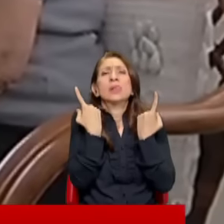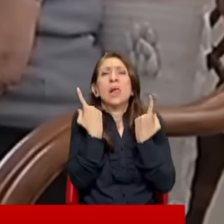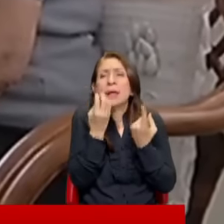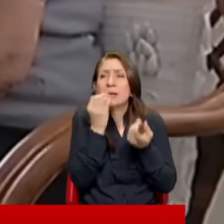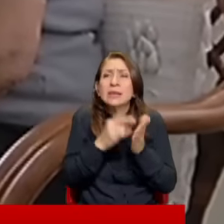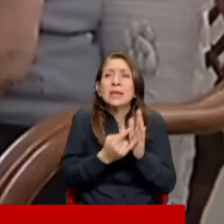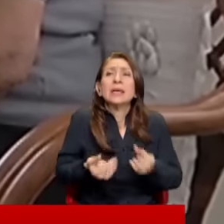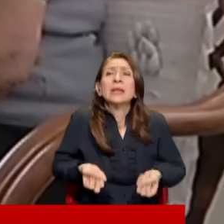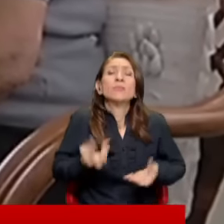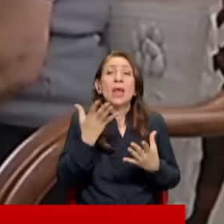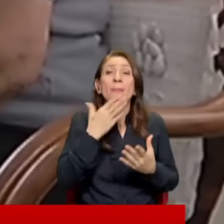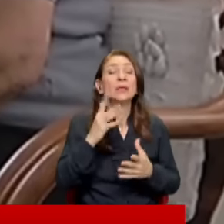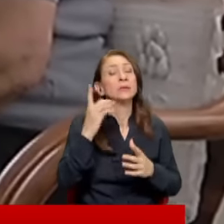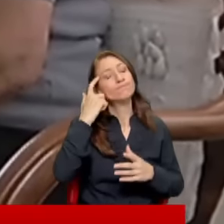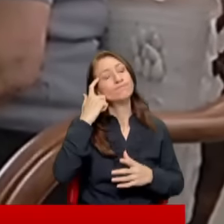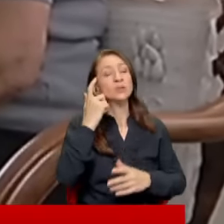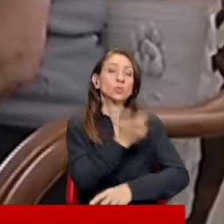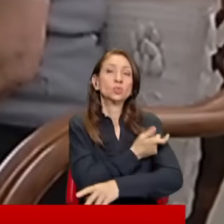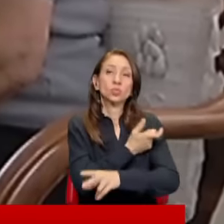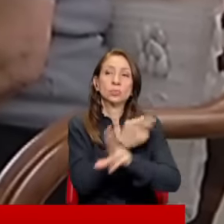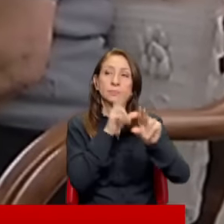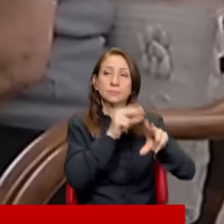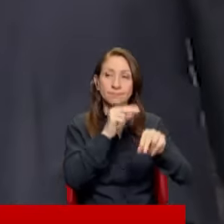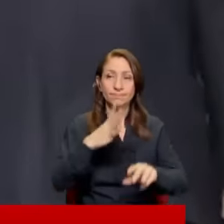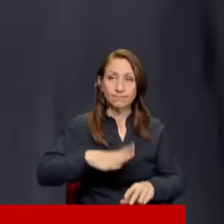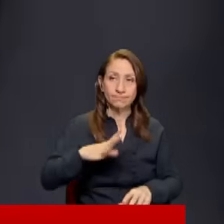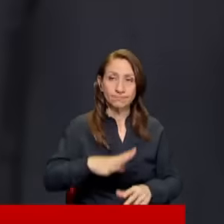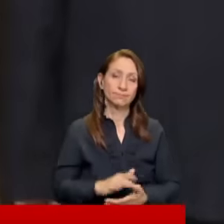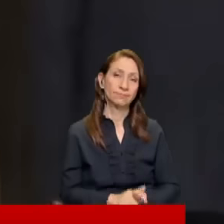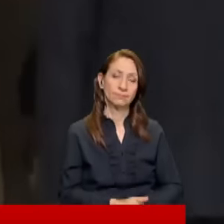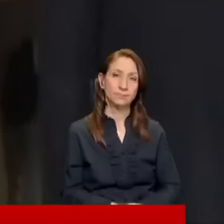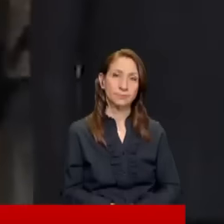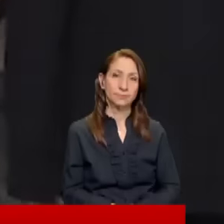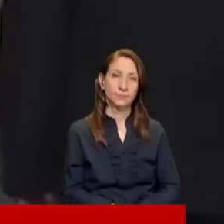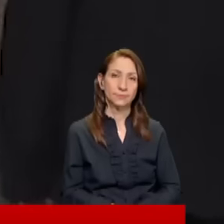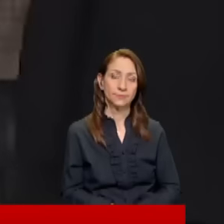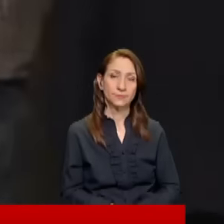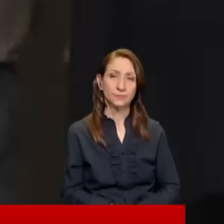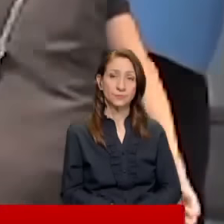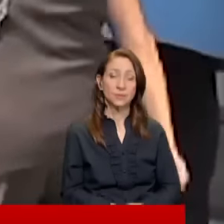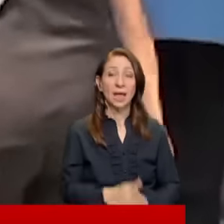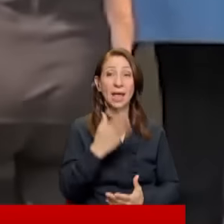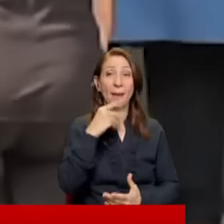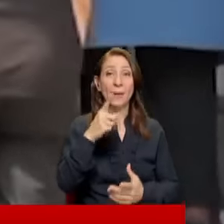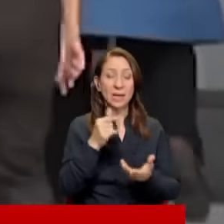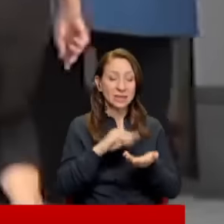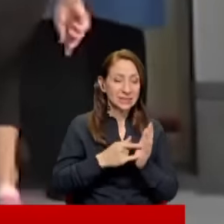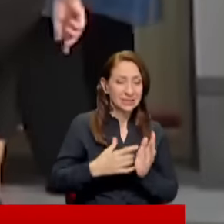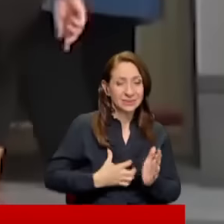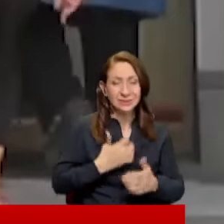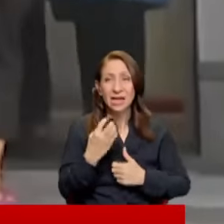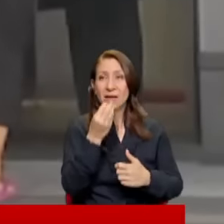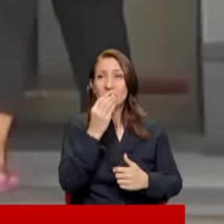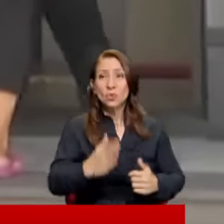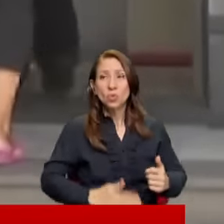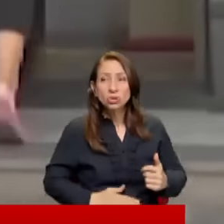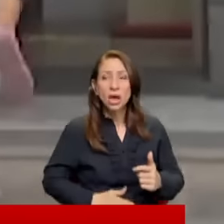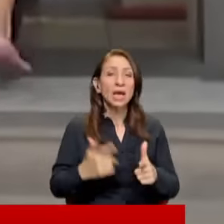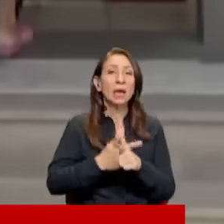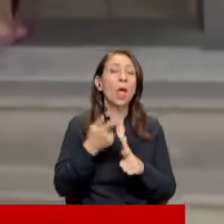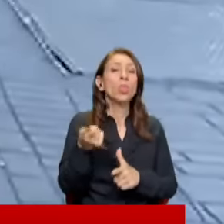geçinemeyen emekli çareyi Huzur evine yerleşmek buluyor emekli geçim derdinde karnını Doyursun